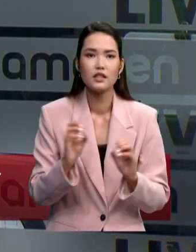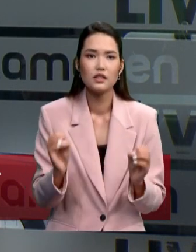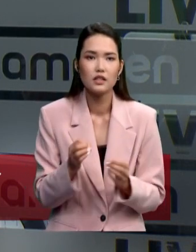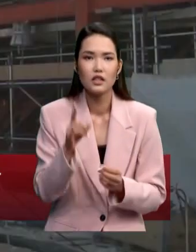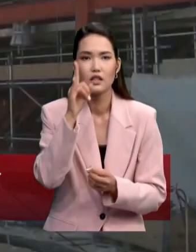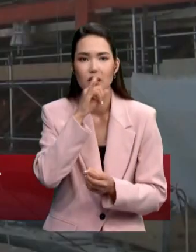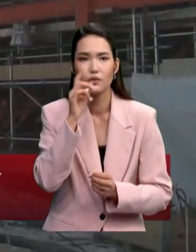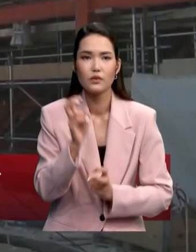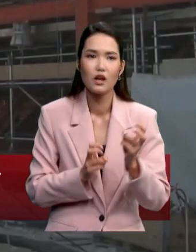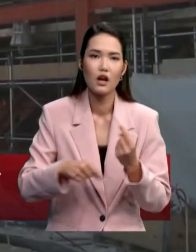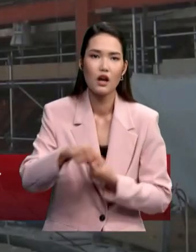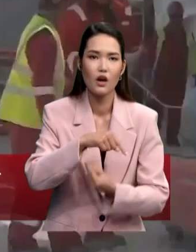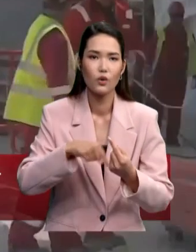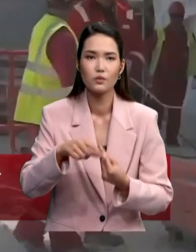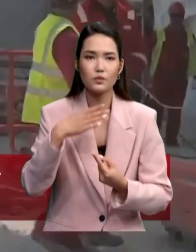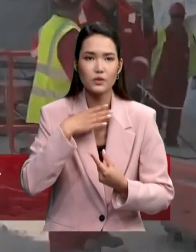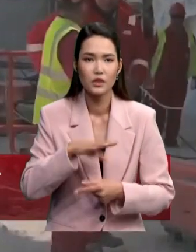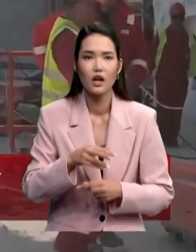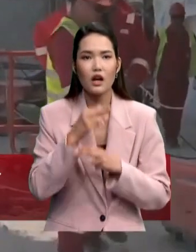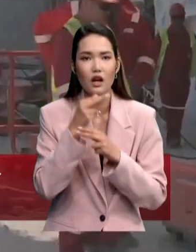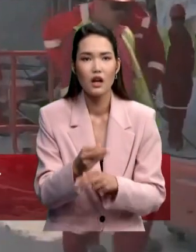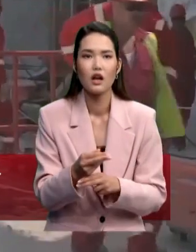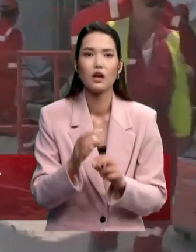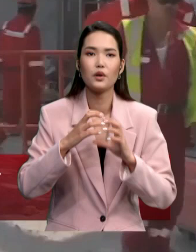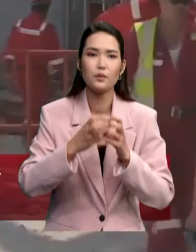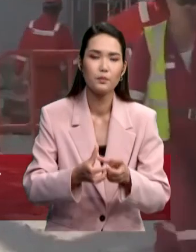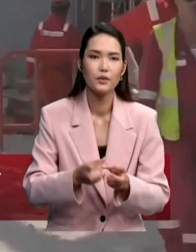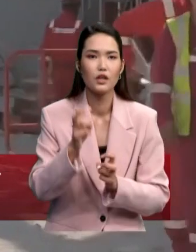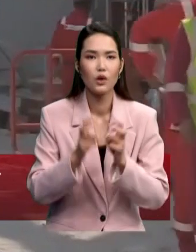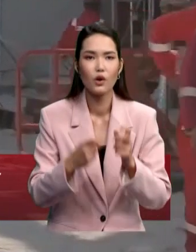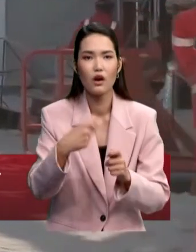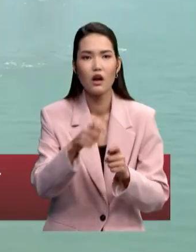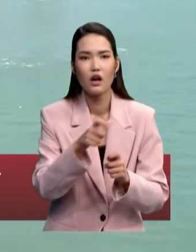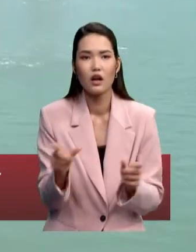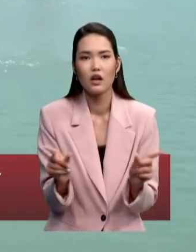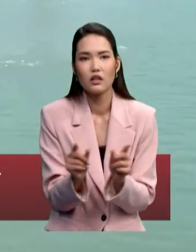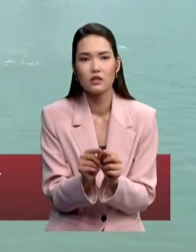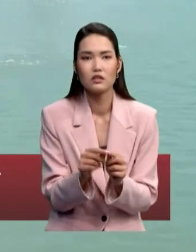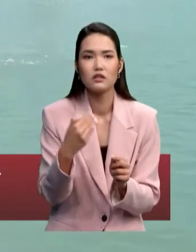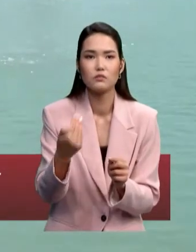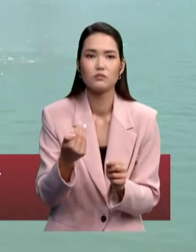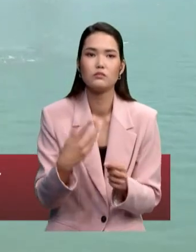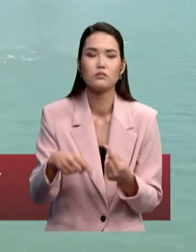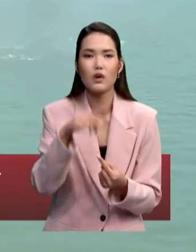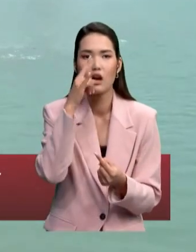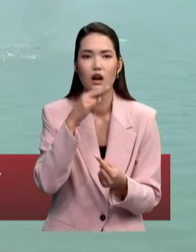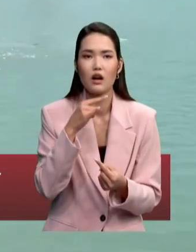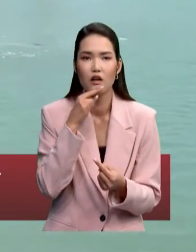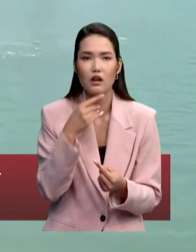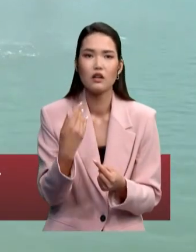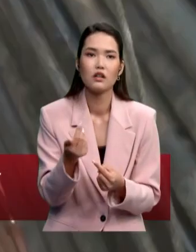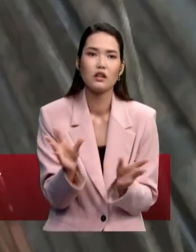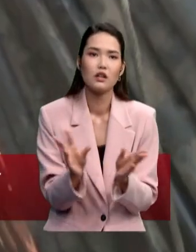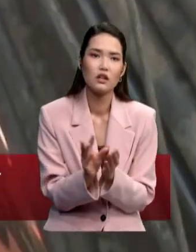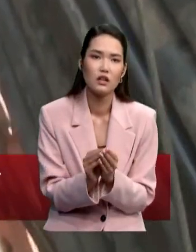одного нефтеперерабатывающего завода, не привлек ни одного мирового производителя для создания совместного предприятия с